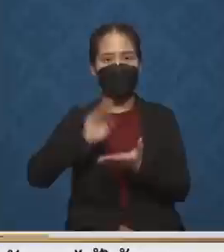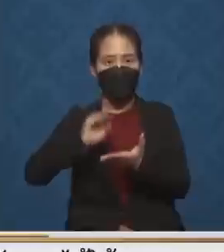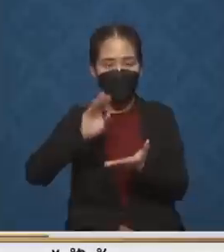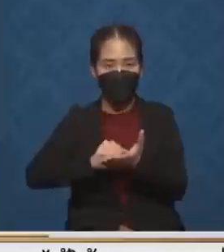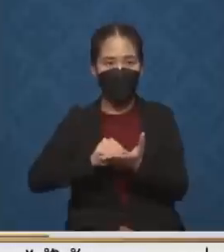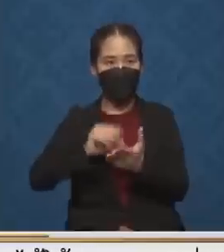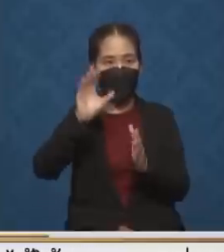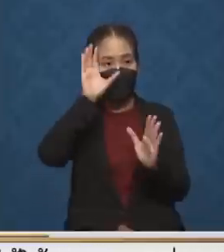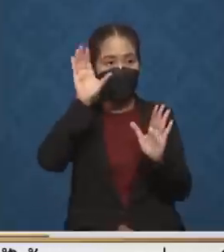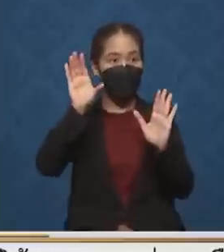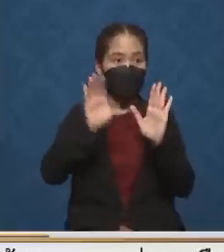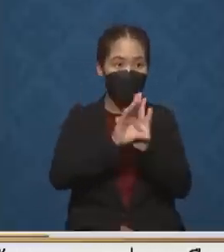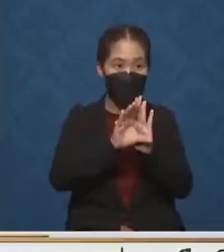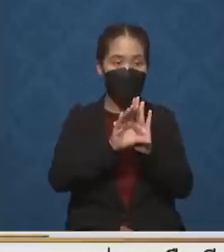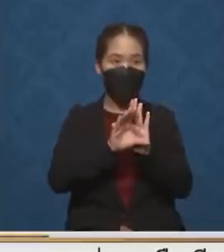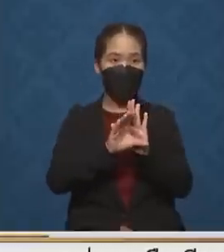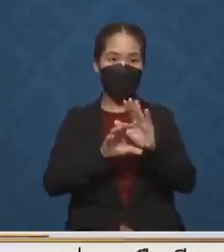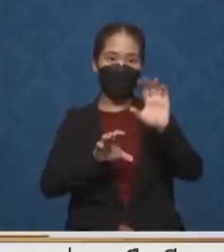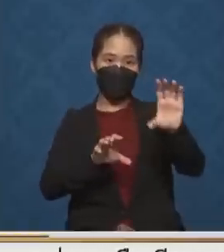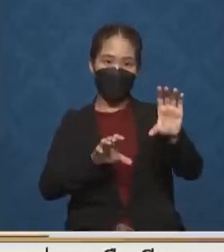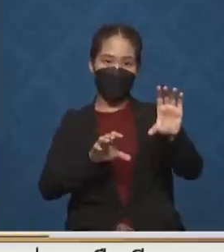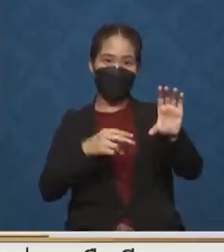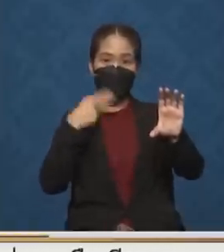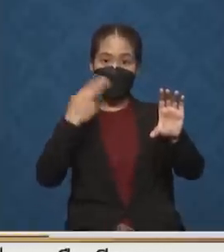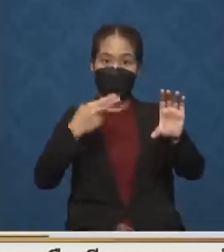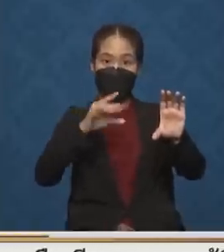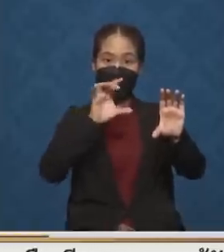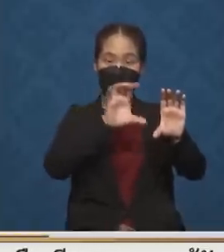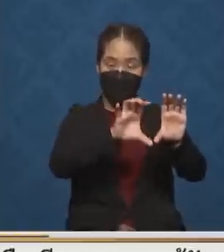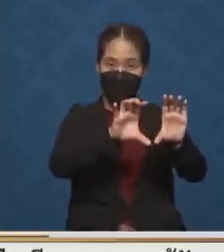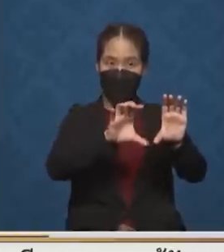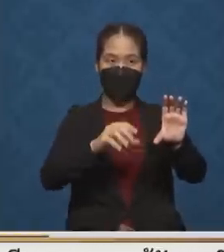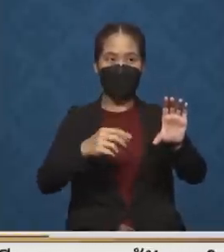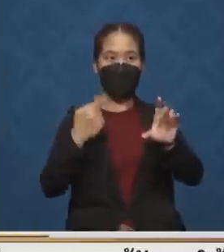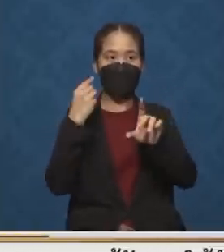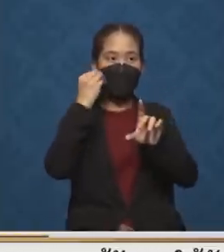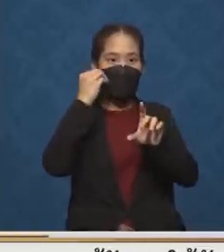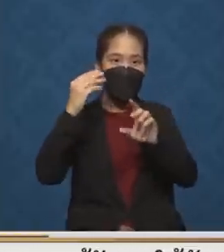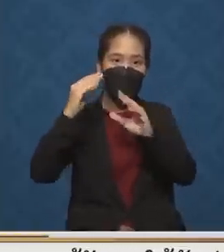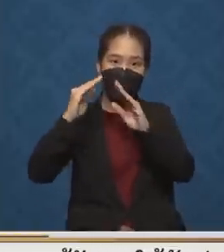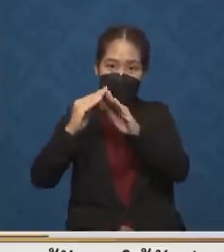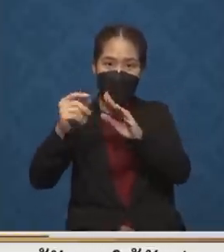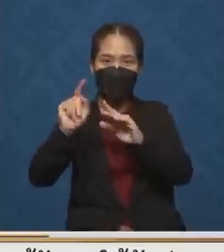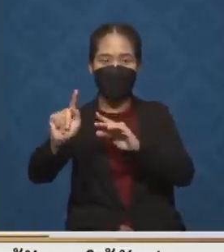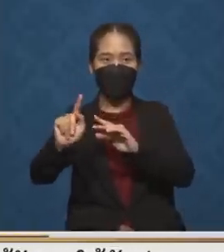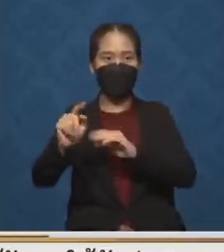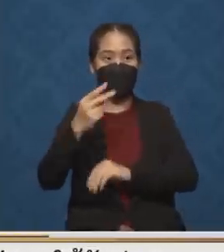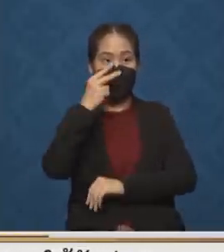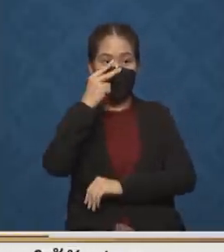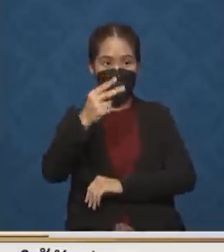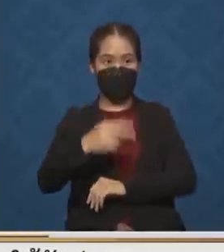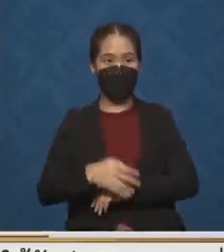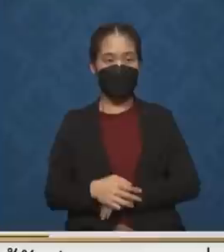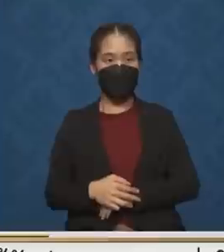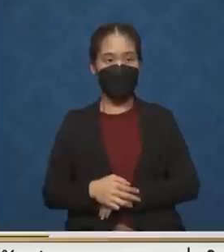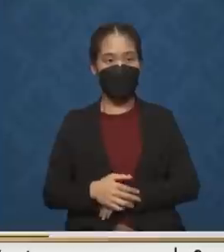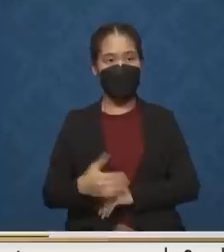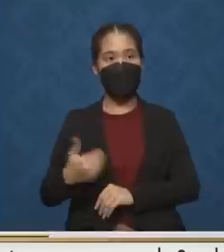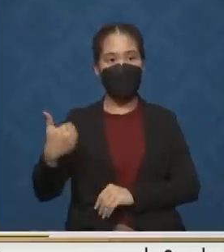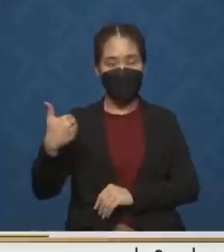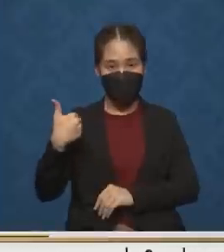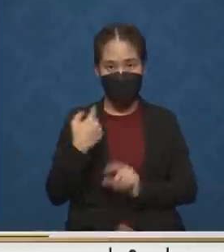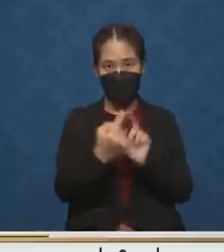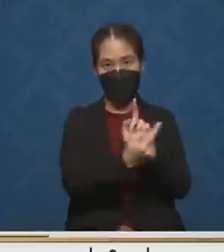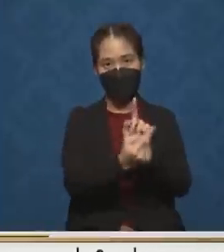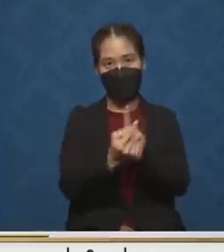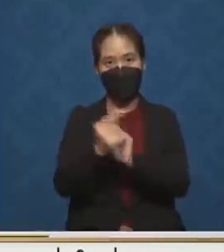แต่ละบุคคลมีข้อมูลชื่อที่อยู่สถานะการติดตามในกระดาน เหนเลยครับมีการพบเห็น